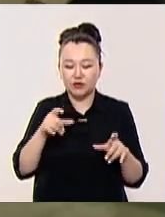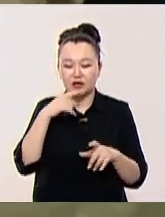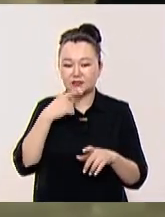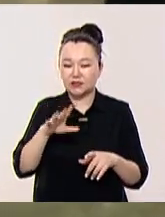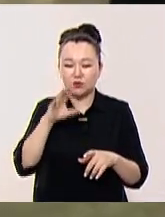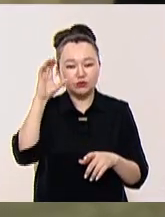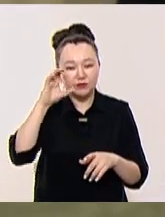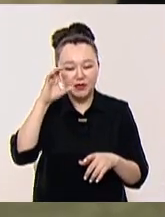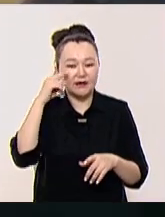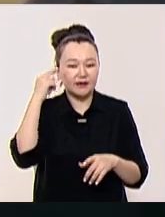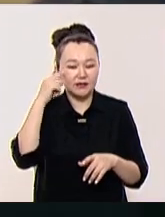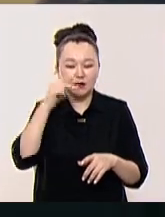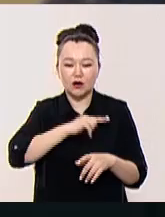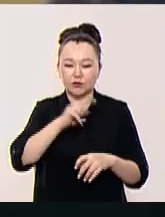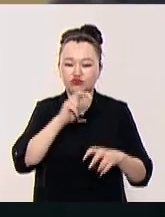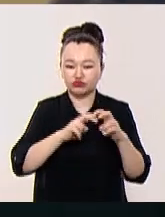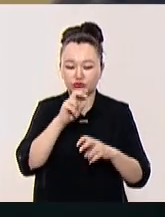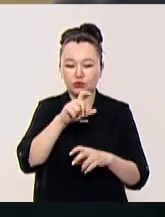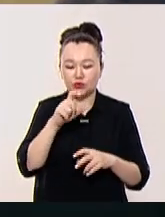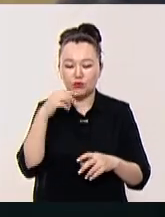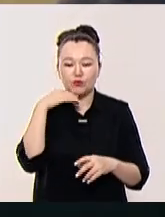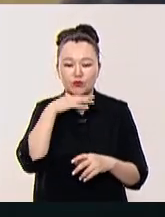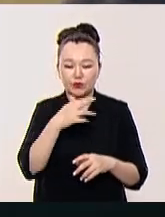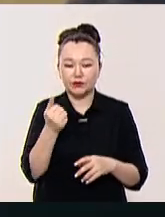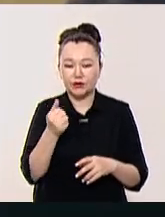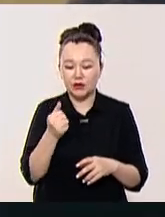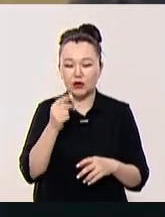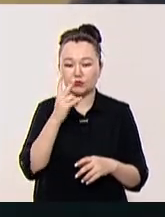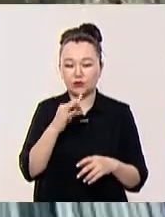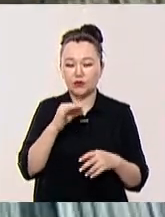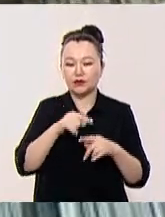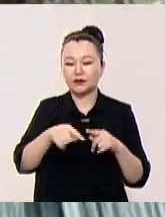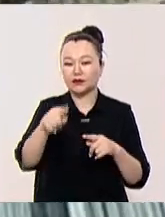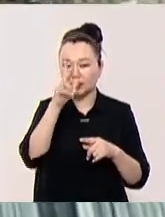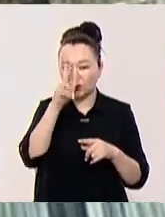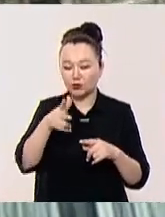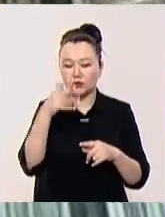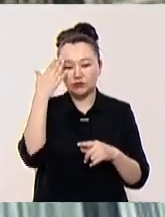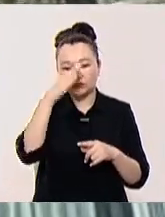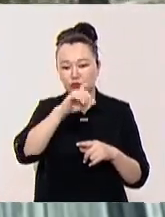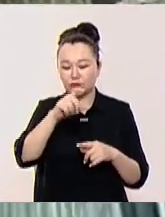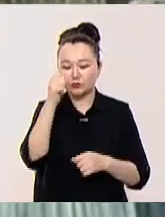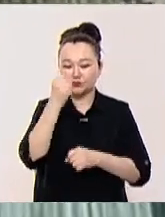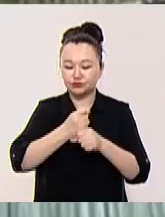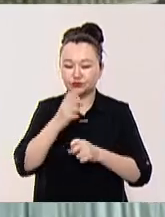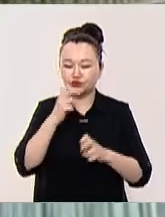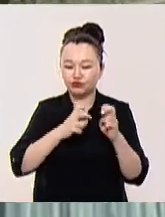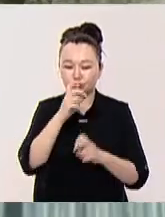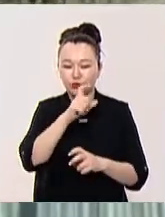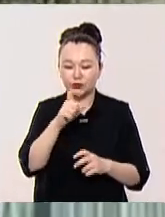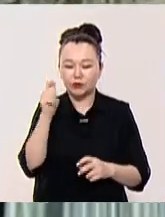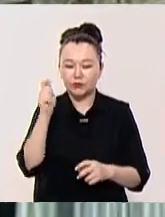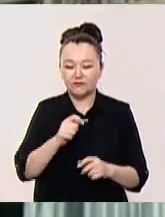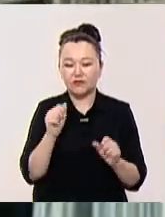емес Өзбекстан мен Қырғызстаннан жұмыс іздеп келетіндер көп деп отыр. Енді алдағы 3 жылда өзге елден қара жұмыс іздеп келетіндерге